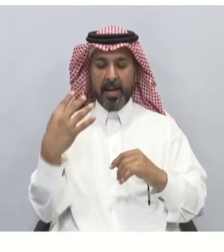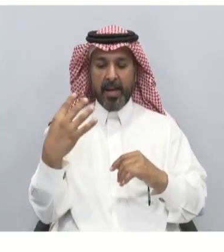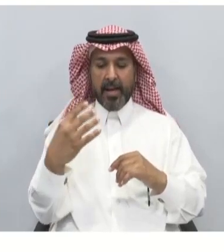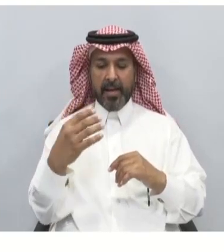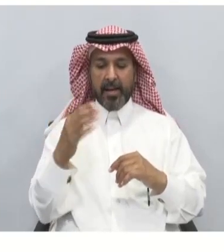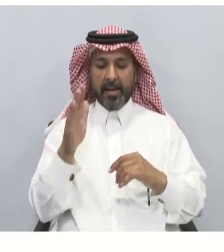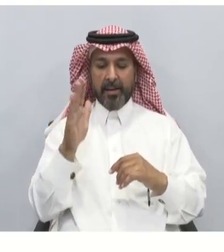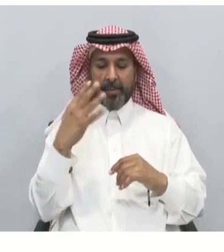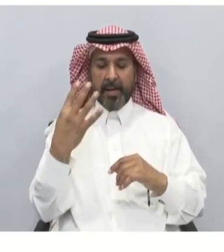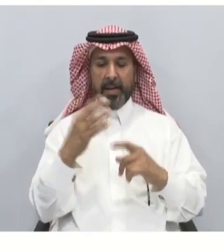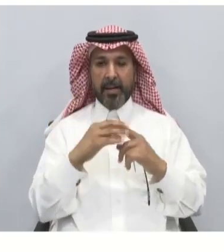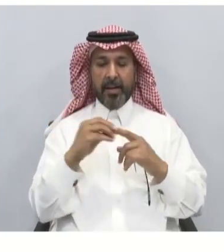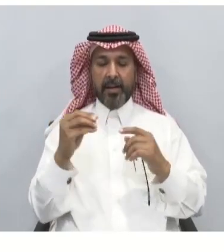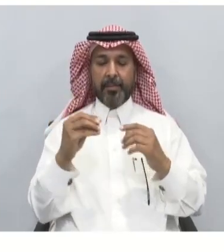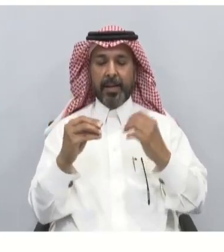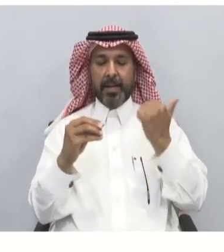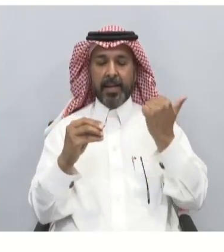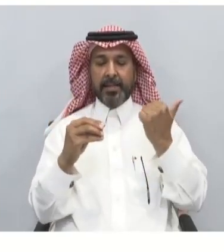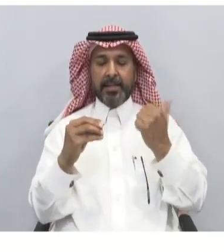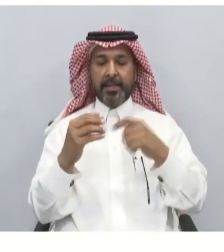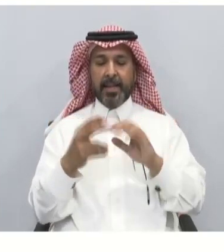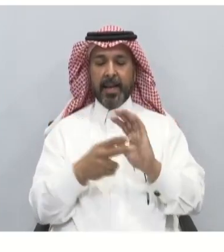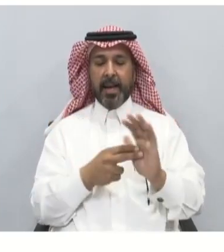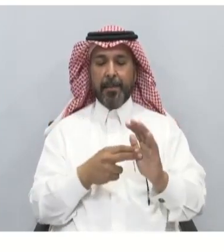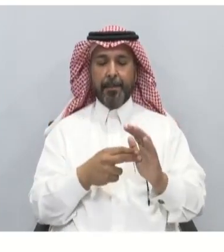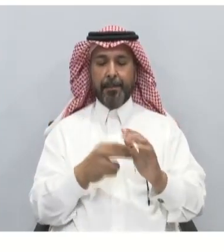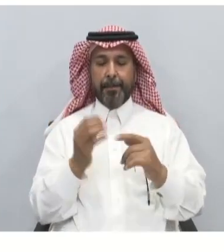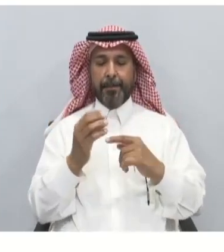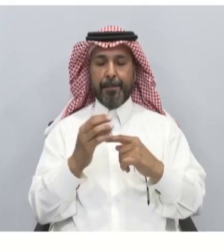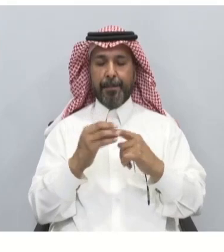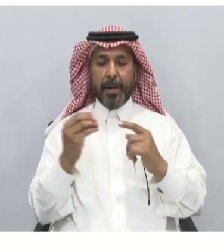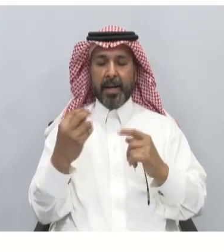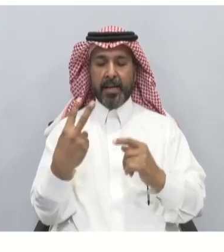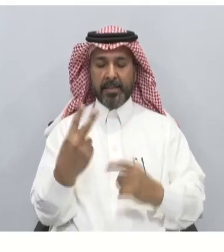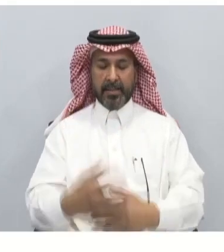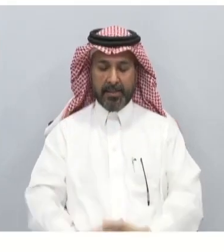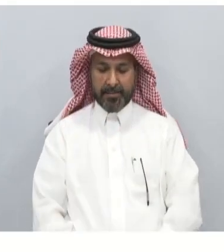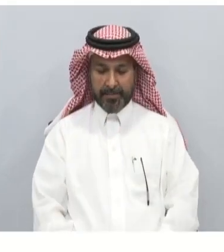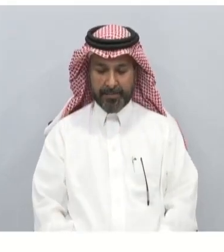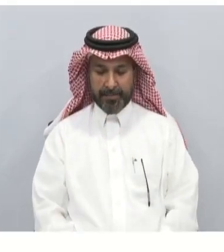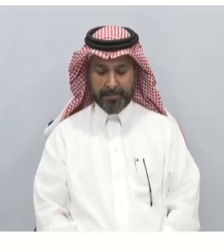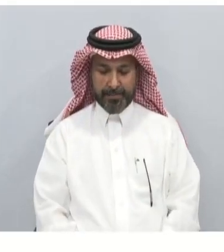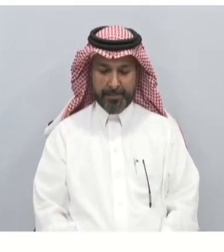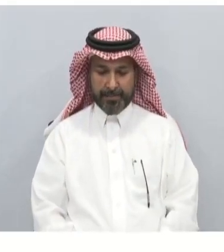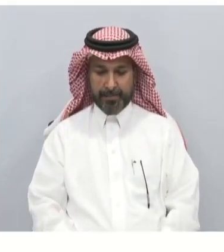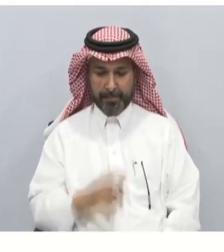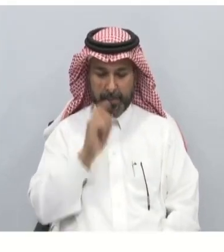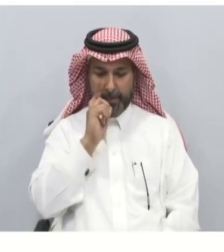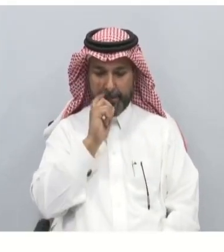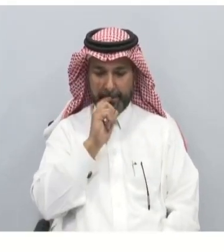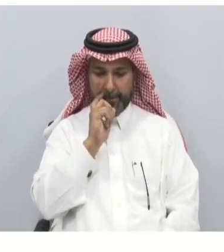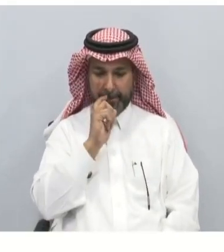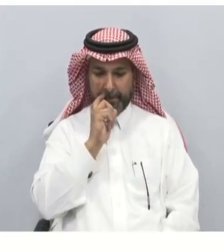بدالها 4 هنا وهنا، راح يكون عندي دال لأربعة تساوي سالب